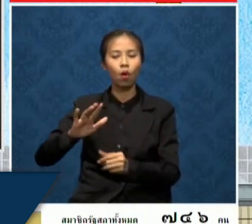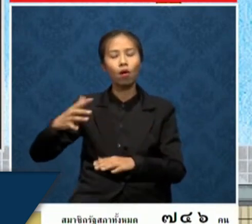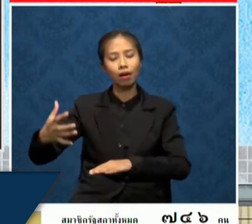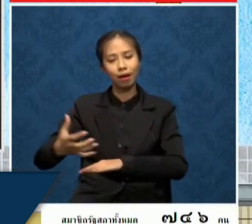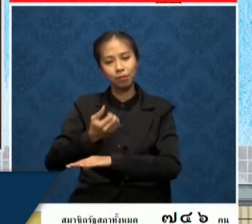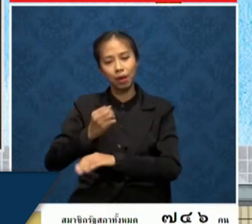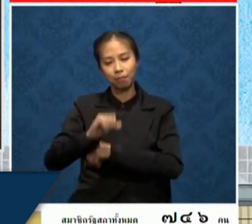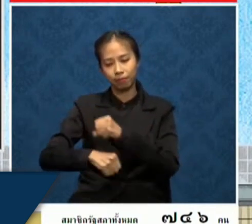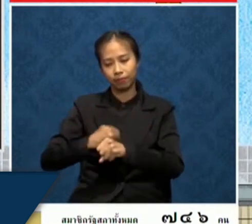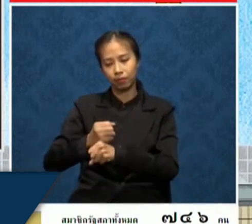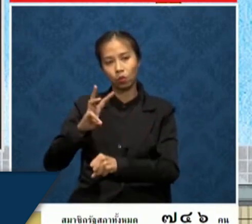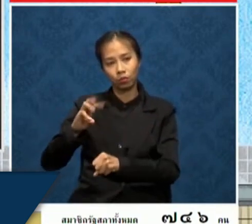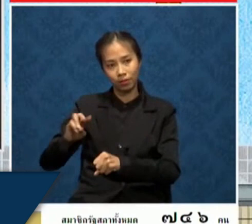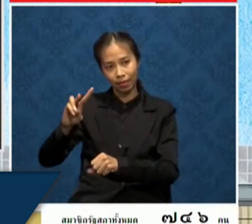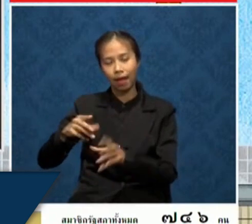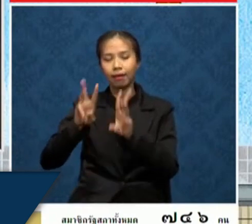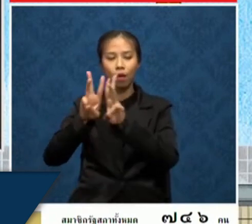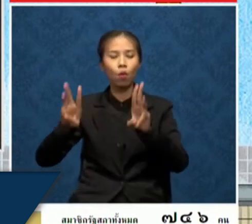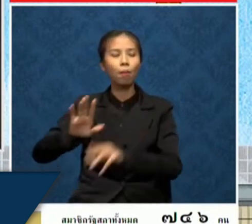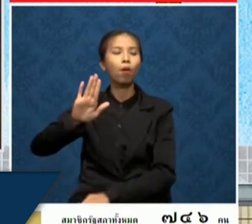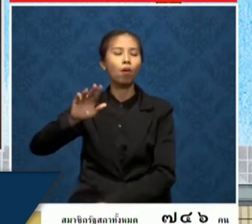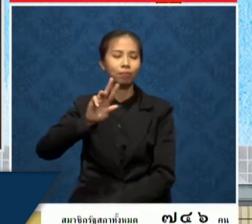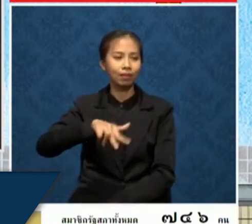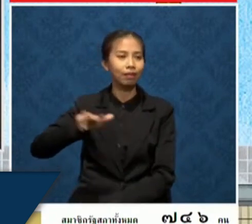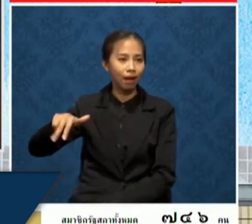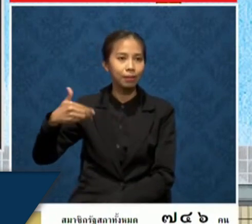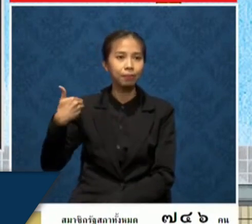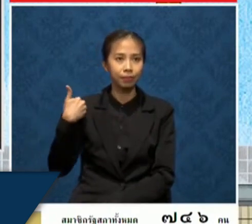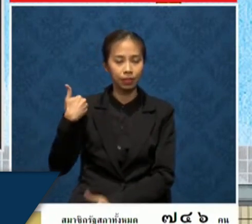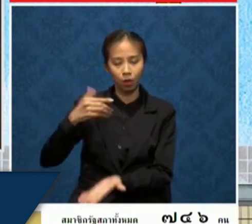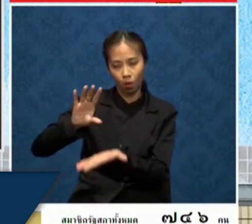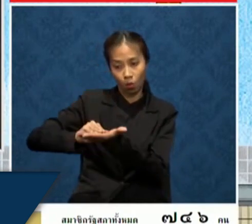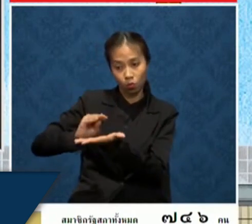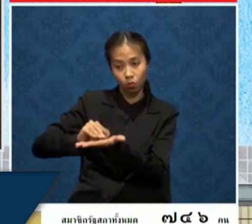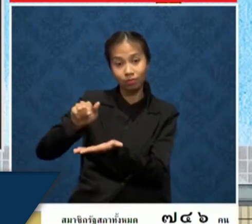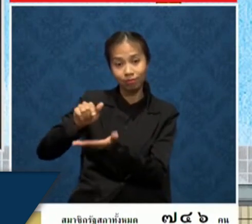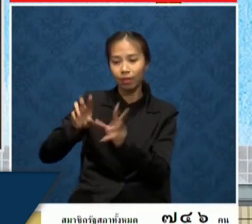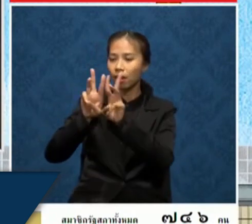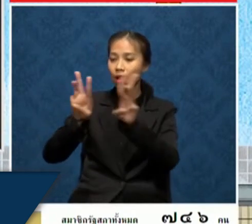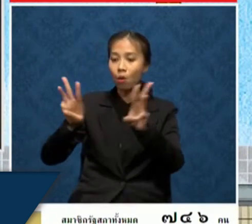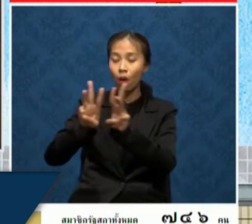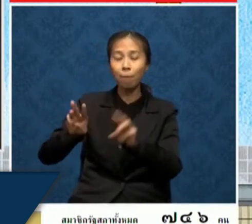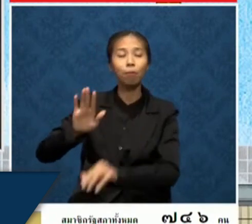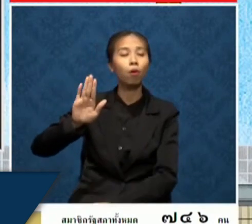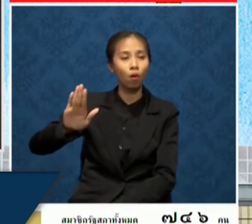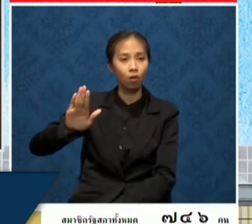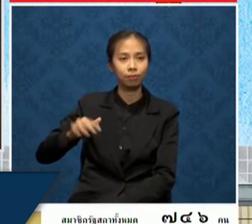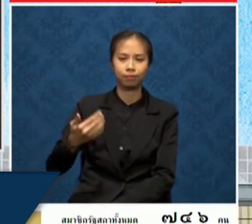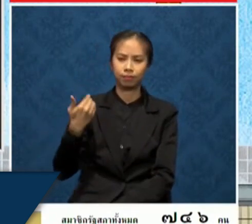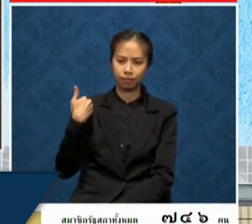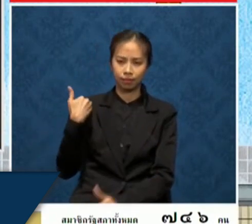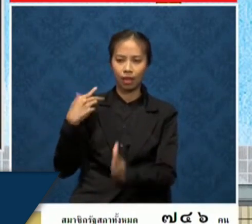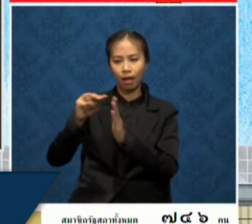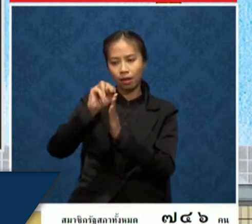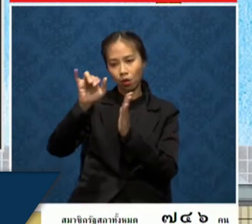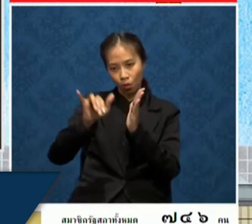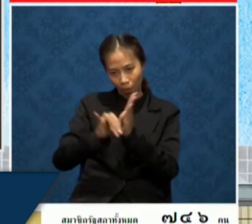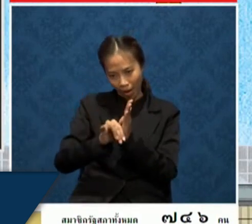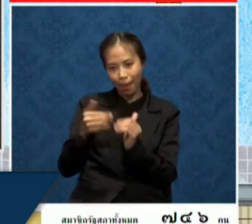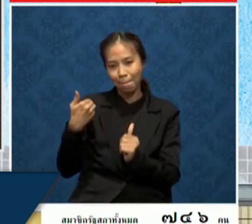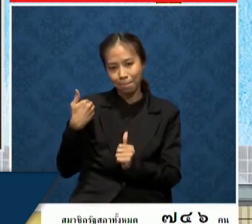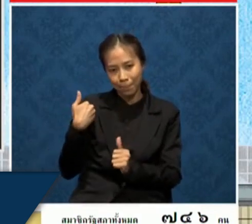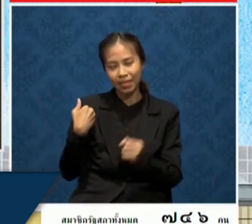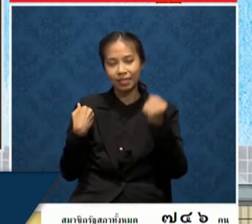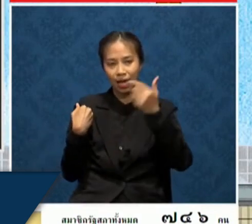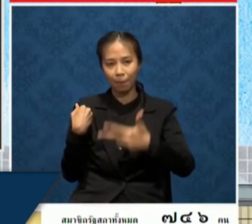2560และในเว็บไซต์พรรคเพื่อไทยข้อมูลจากเว็บไซต์พรรคระบุว่าเป็นนโยบายที่ผนวกกุญแจ3ดอกได้แ